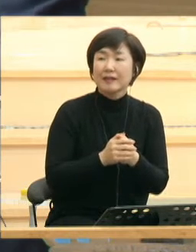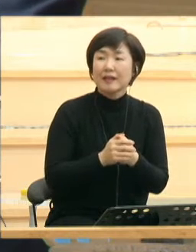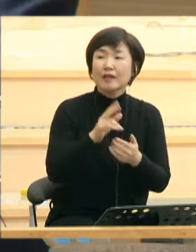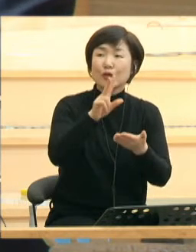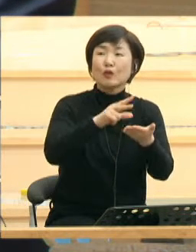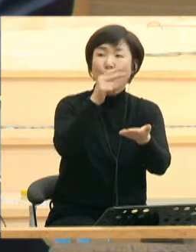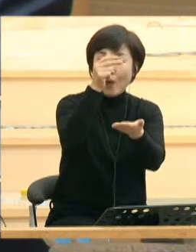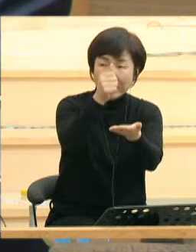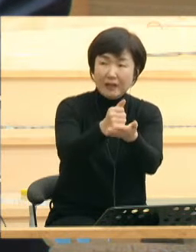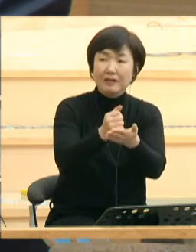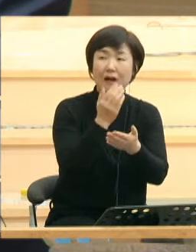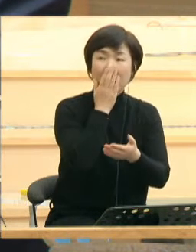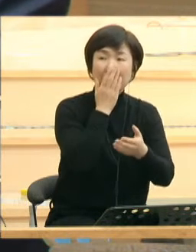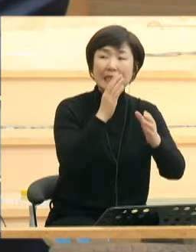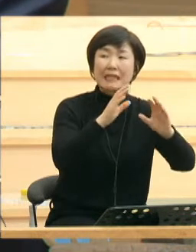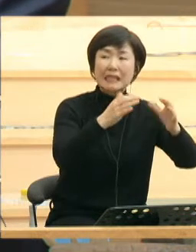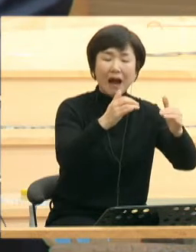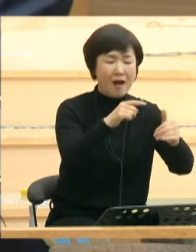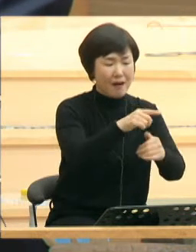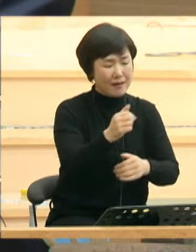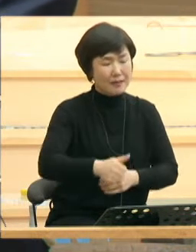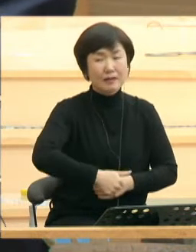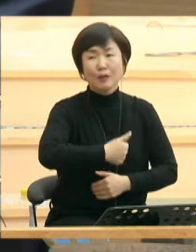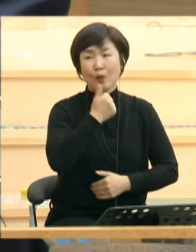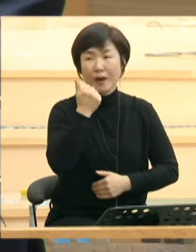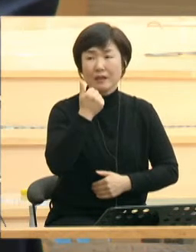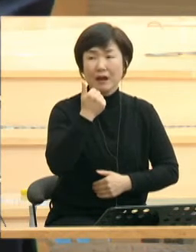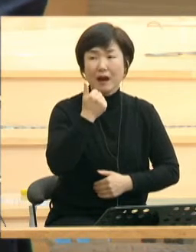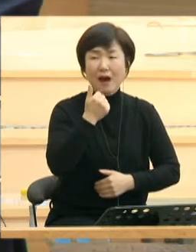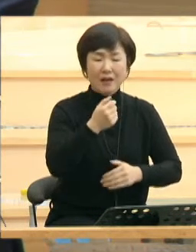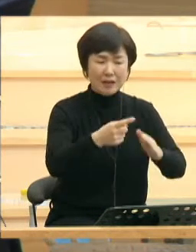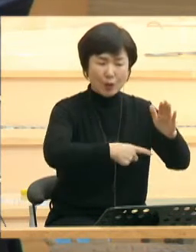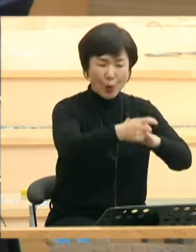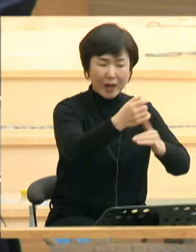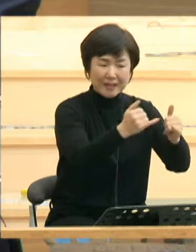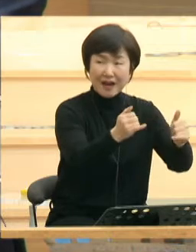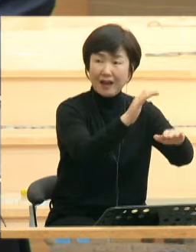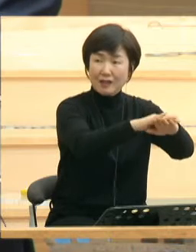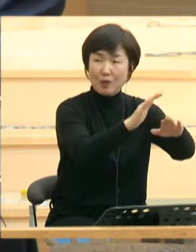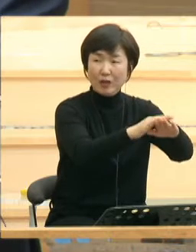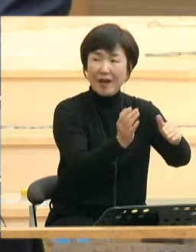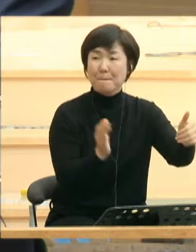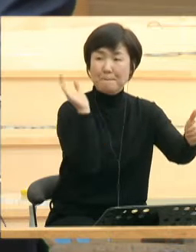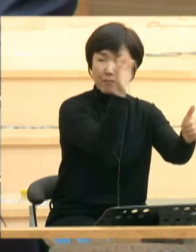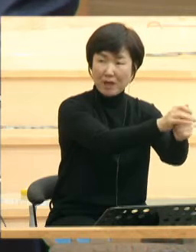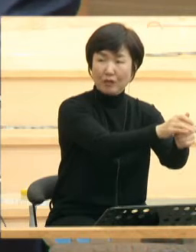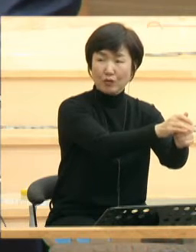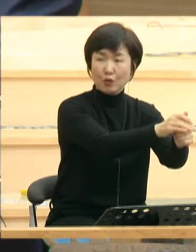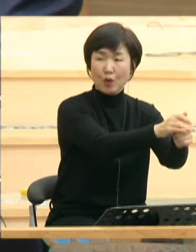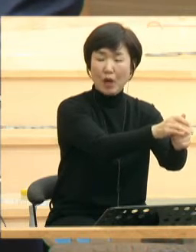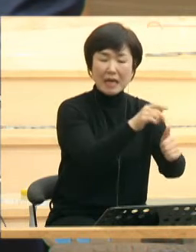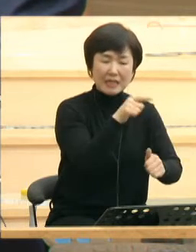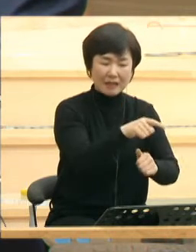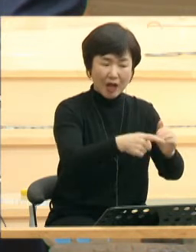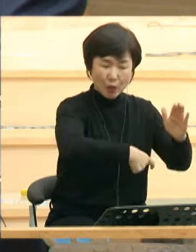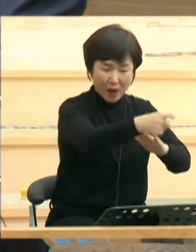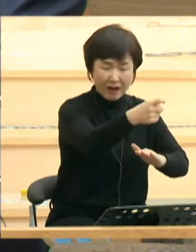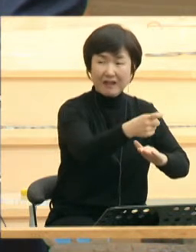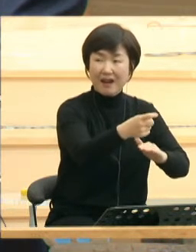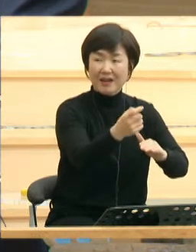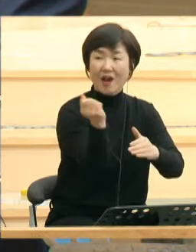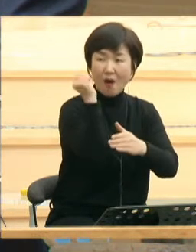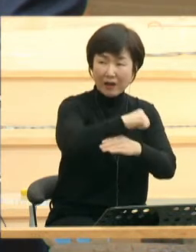시작 여호와께서 이스라엘에게 진우와 사 노 라 파는 차에 손에 넘겨 주사 그들이 노력을 통하게